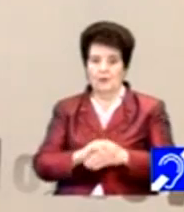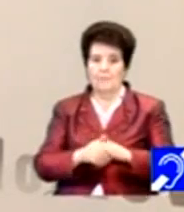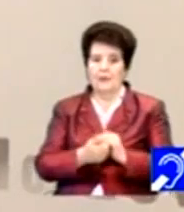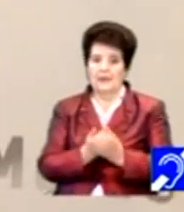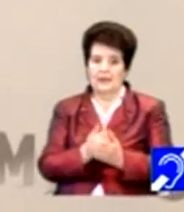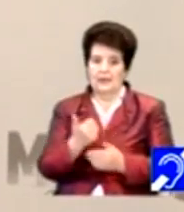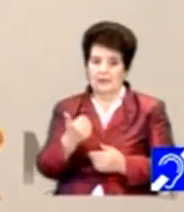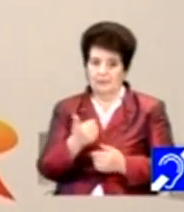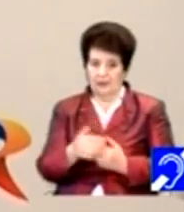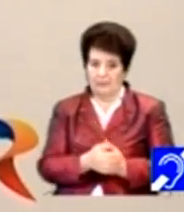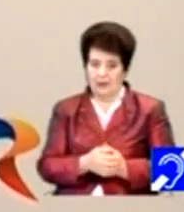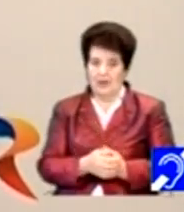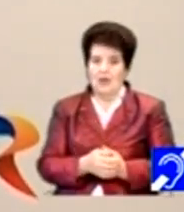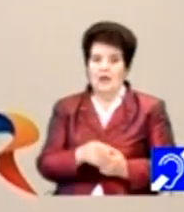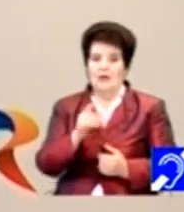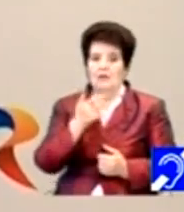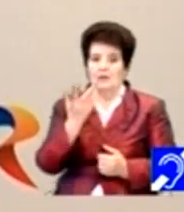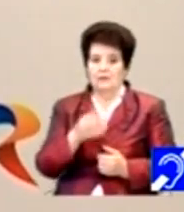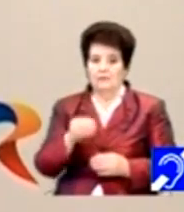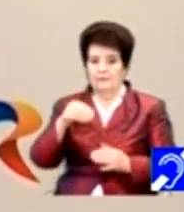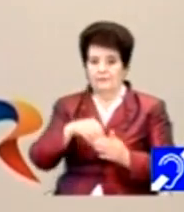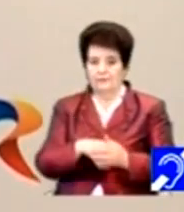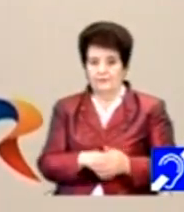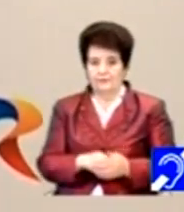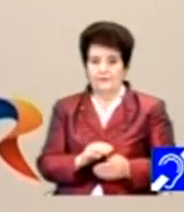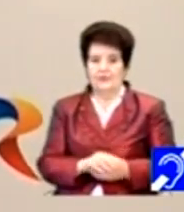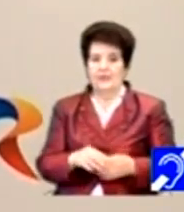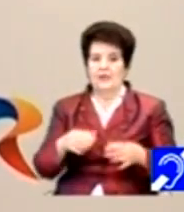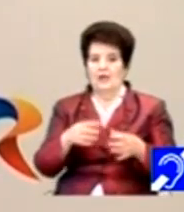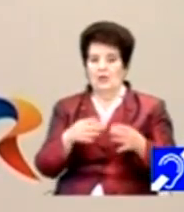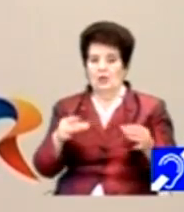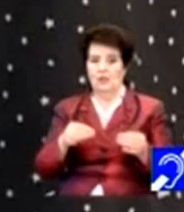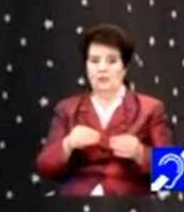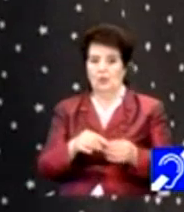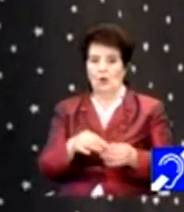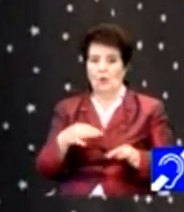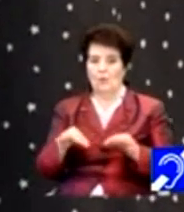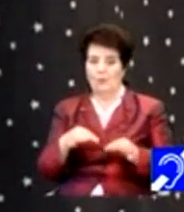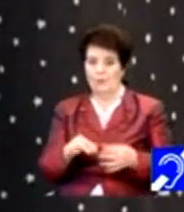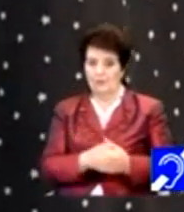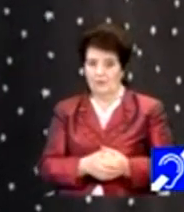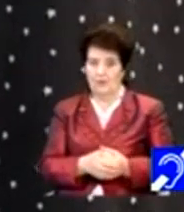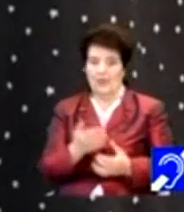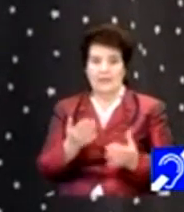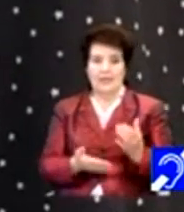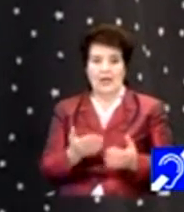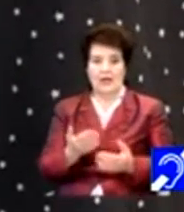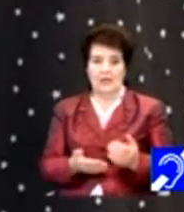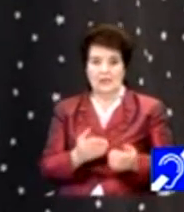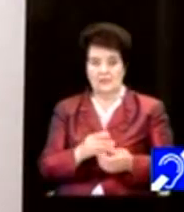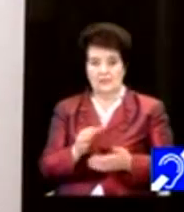spălați pe mâini. Îndepărtați masca apucând-o de barete și depozitați-o într-o pungă resigilabilă, dacă intenționați